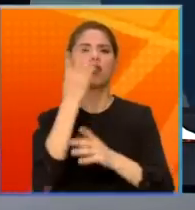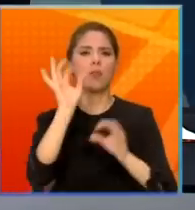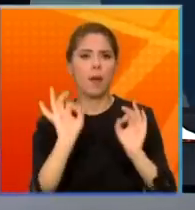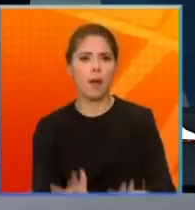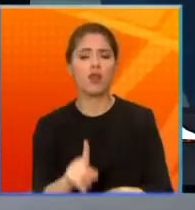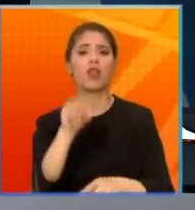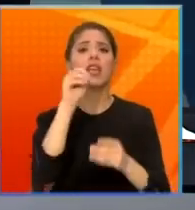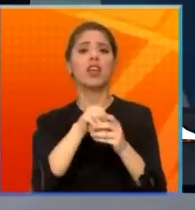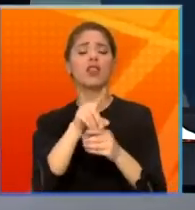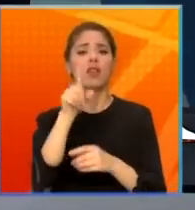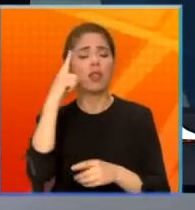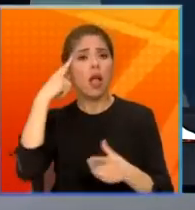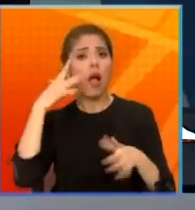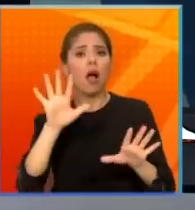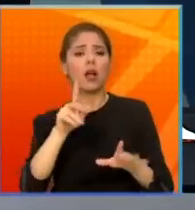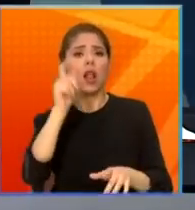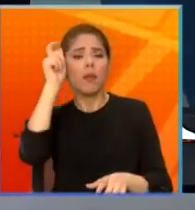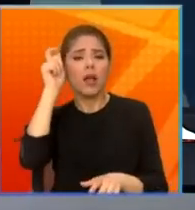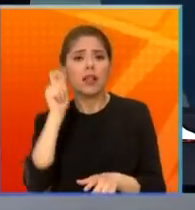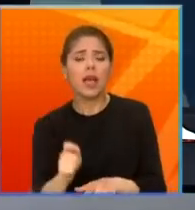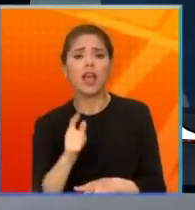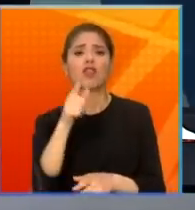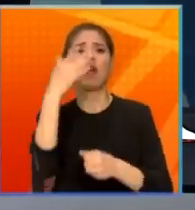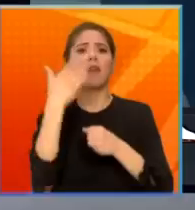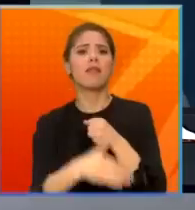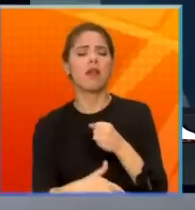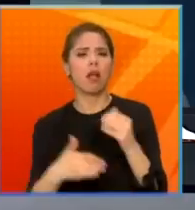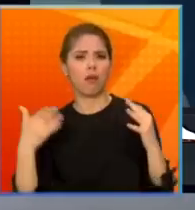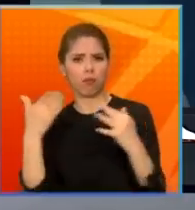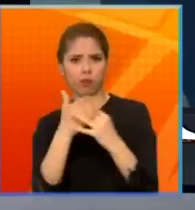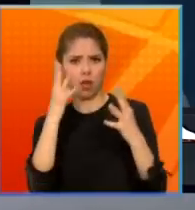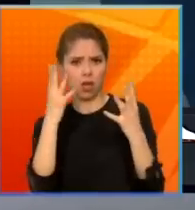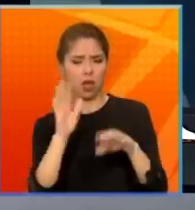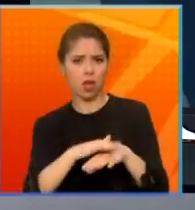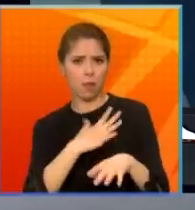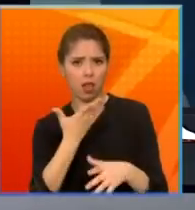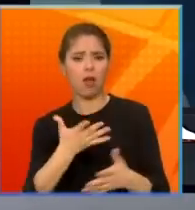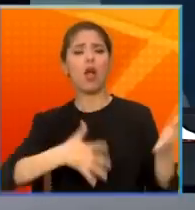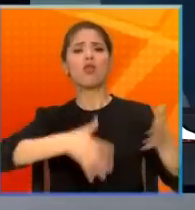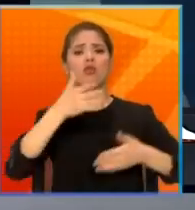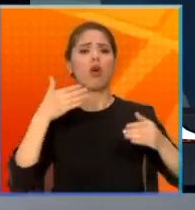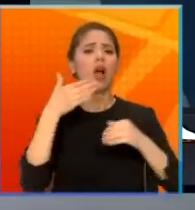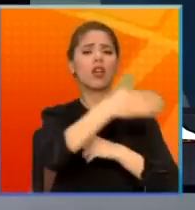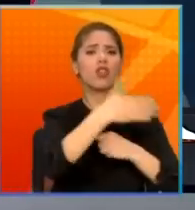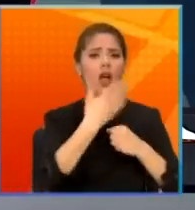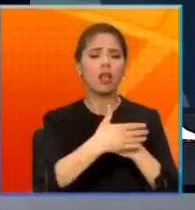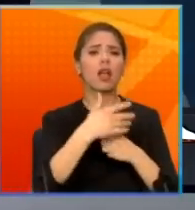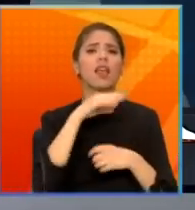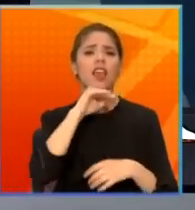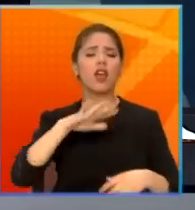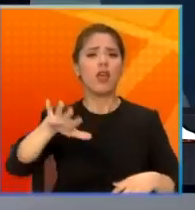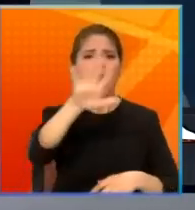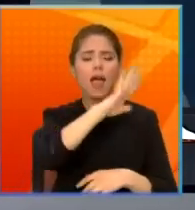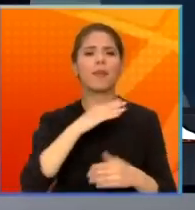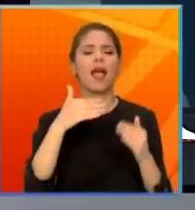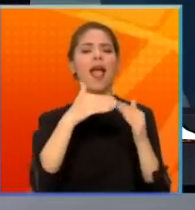başladı. İçlerinde akıl almaz gerekçelerle yasakları delenler de vardı. Sokağa çıkan yaşlıları eve dönmeye ikna